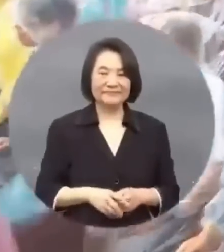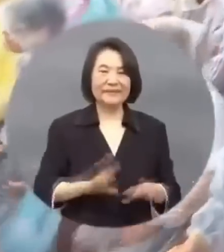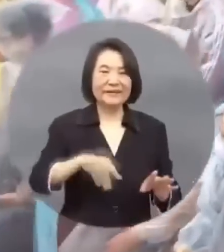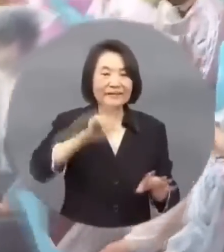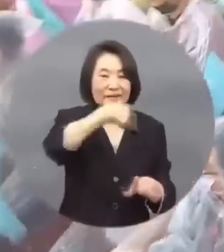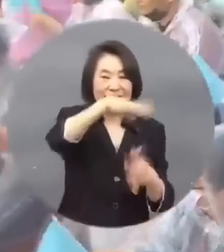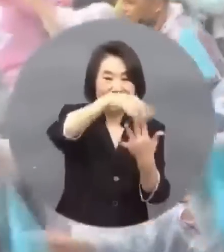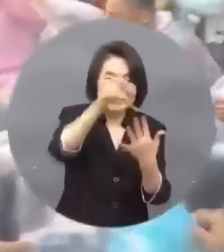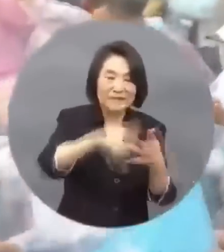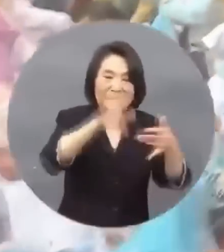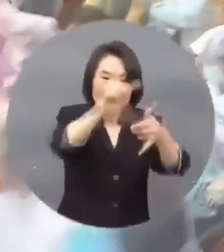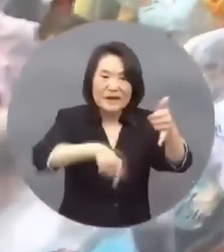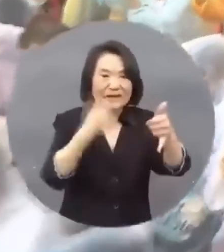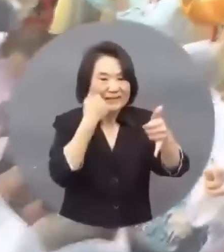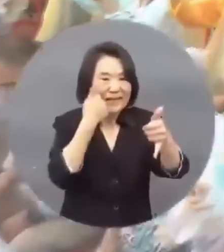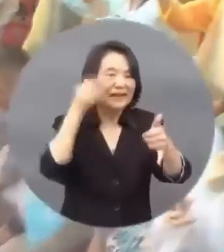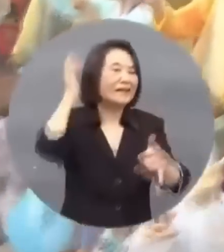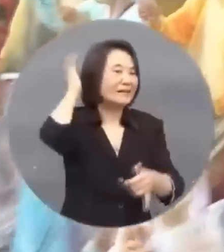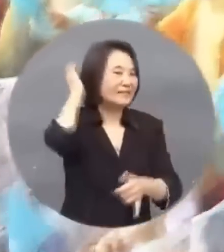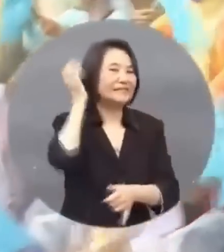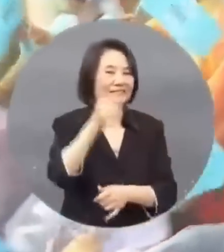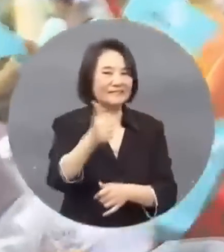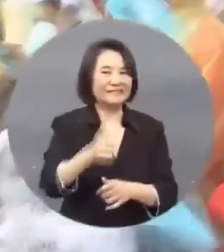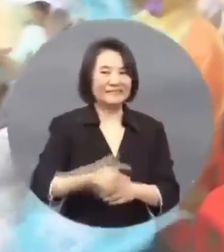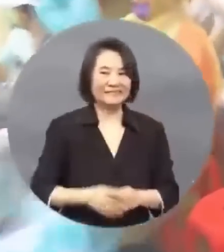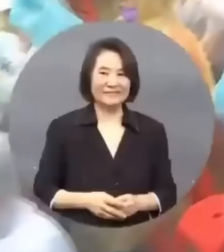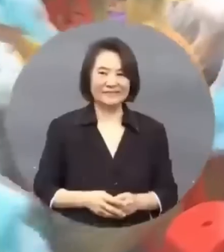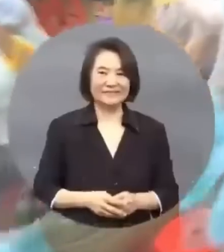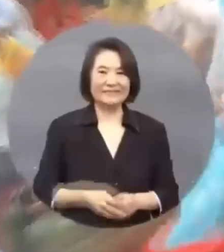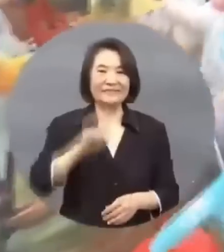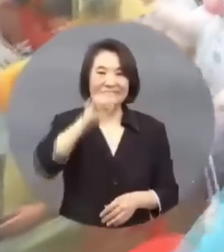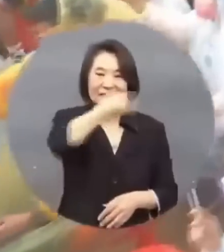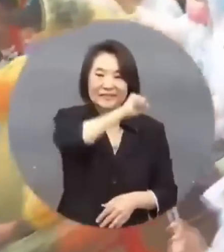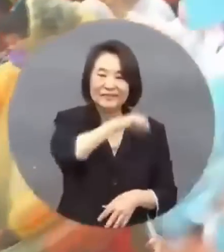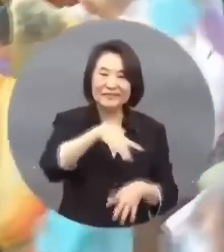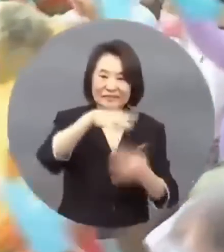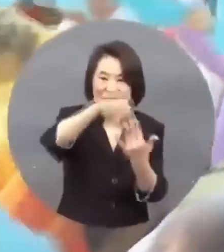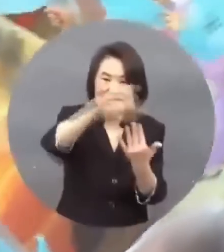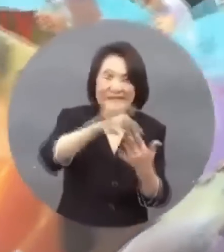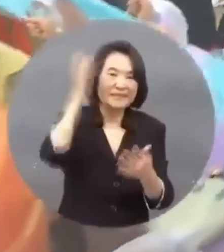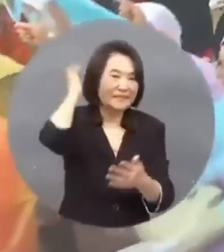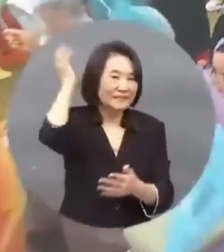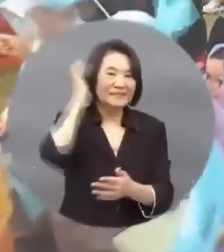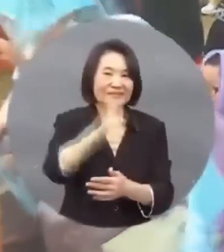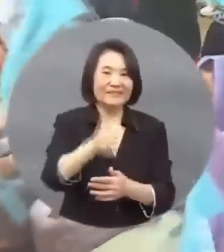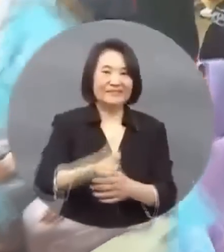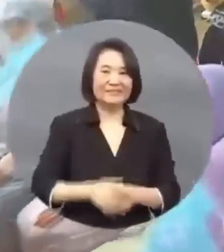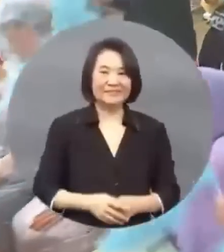选择柯文哲，台湾的选择柯文哲。